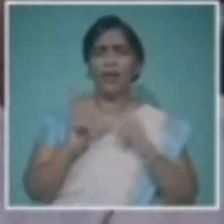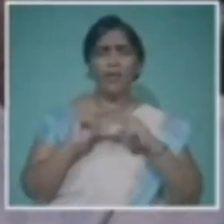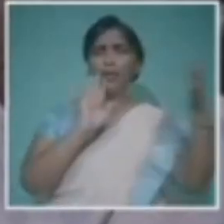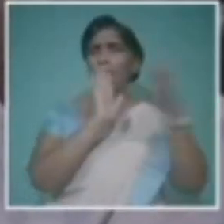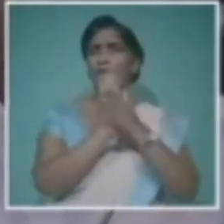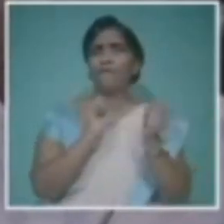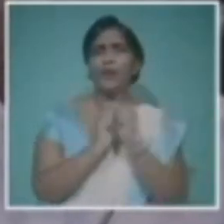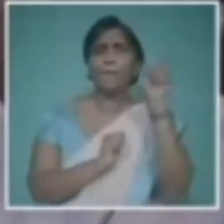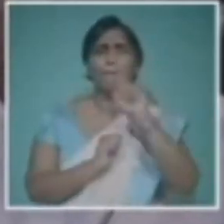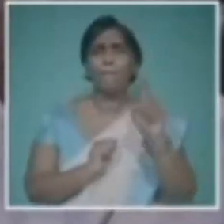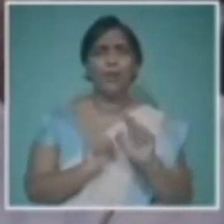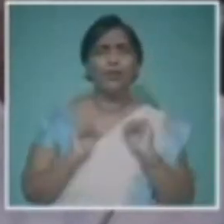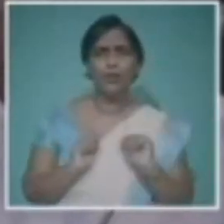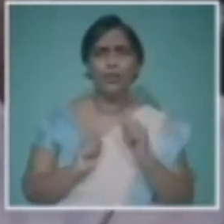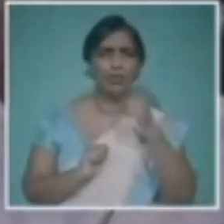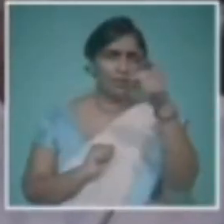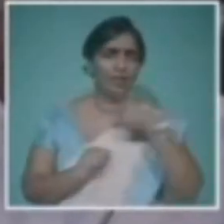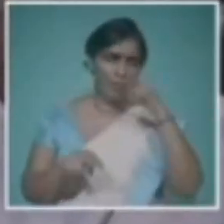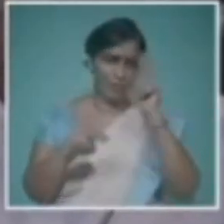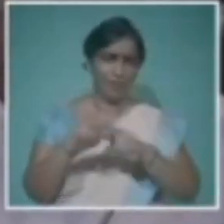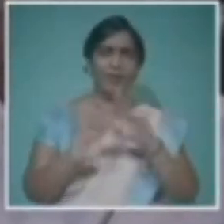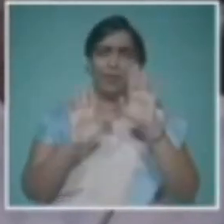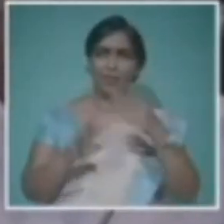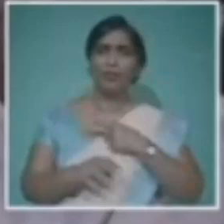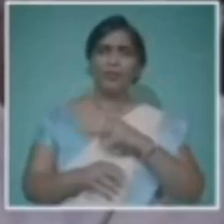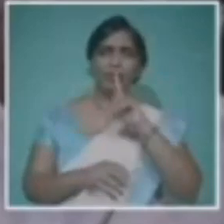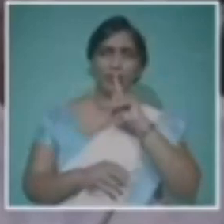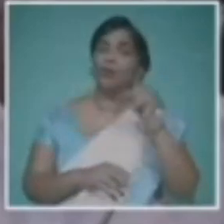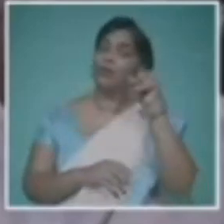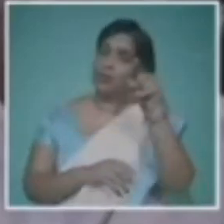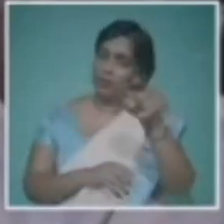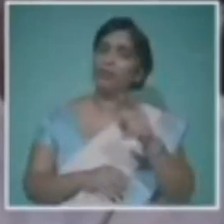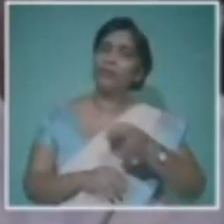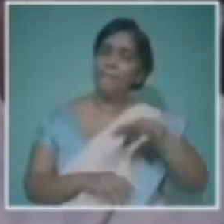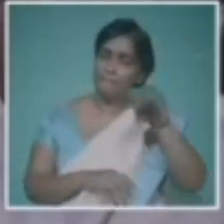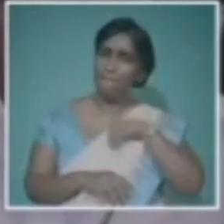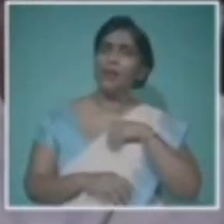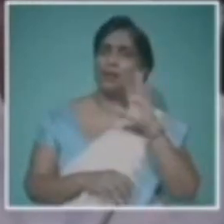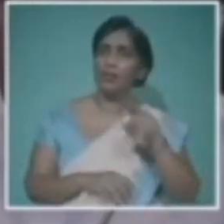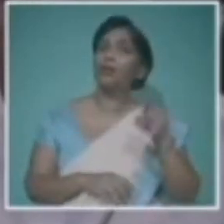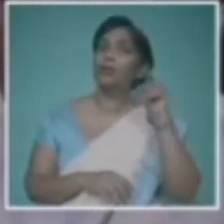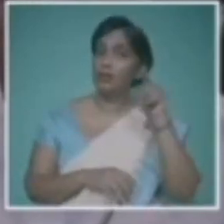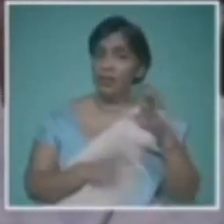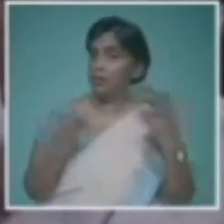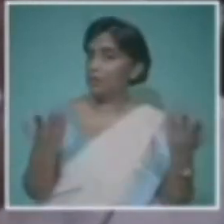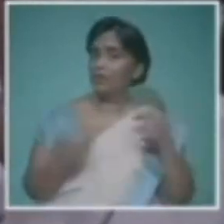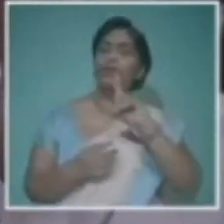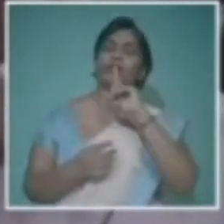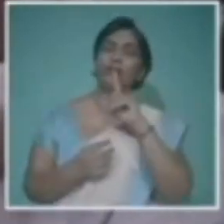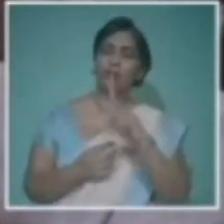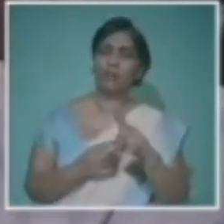වැඩ කරාම ඇති ප්‍රශ්නේ? ඔබතුමයි මමයි මිත්‍රයෝ. හැබැයි මම කියන්නේ ඔබතුමත් ඒකට එකඟ වෙන්න තියෙනවා. ඔබතුමා එහෙම නැත්තම් කියන්න